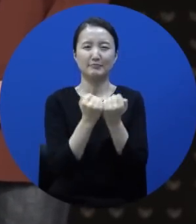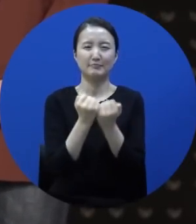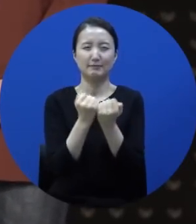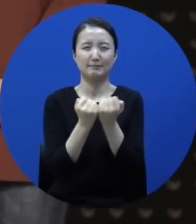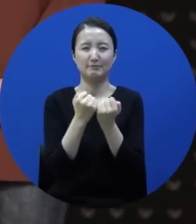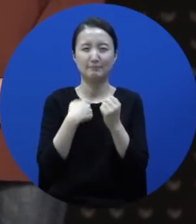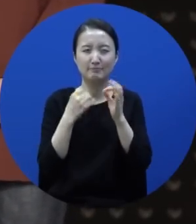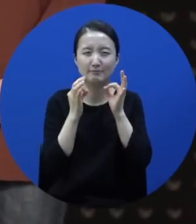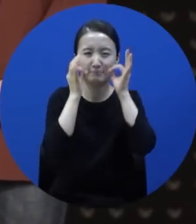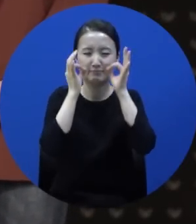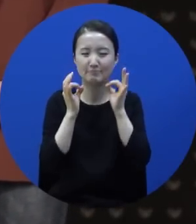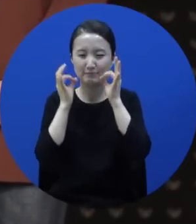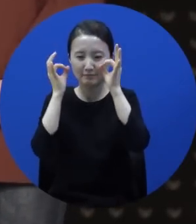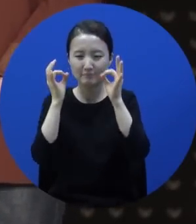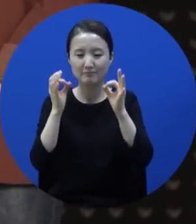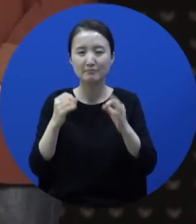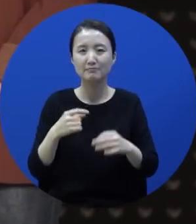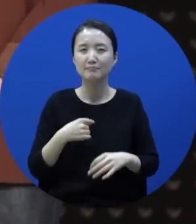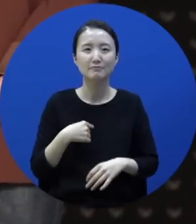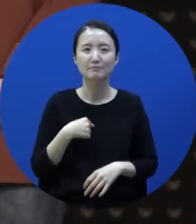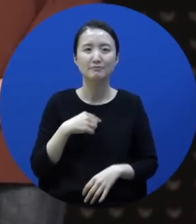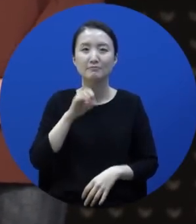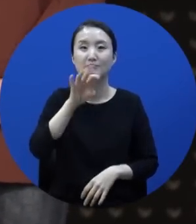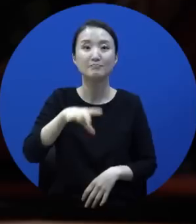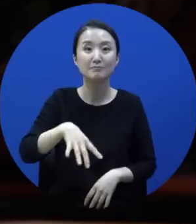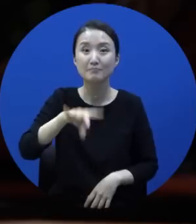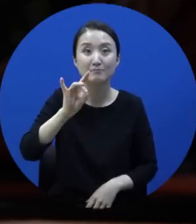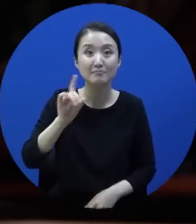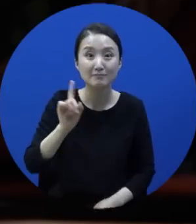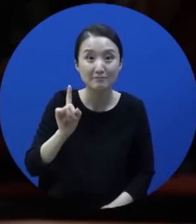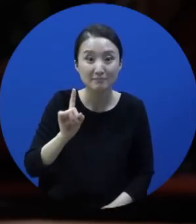끄집어내서 했습니다. 자, 뭐부터 하죠? 우리?